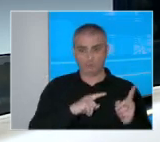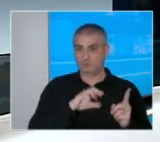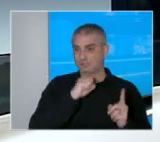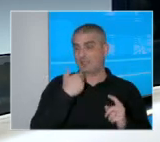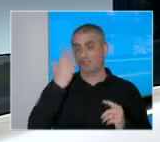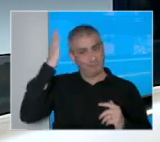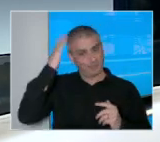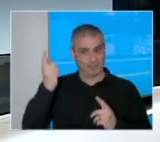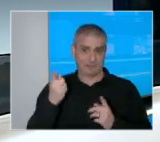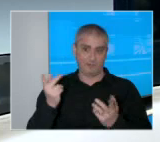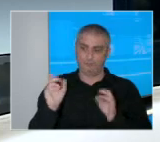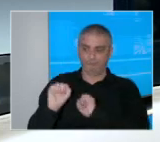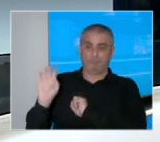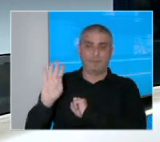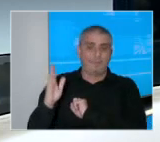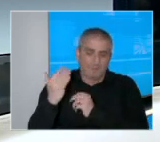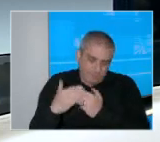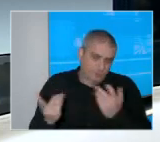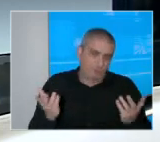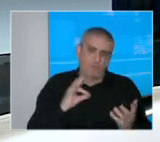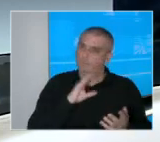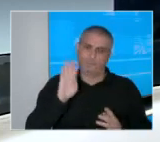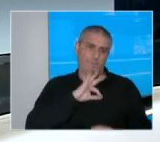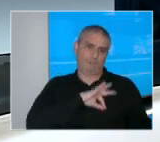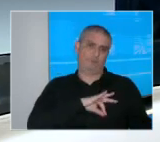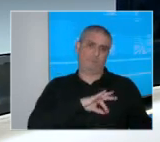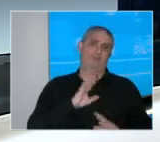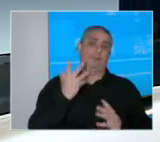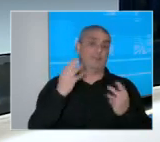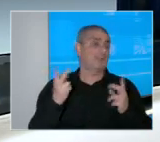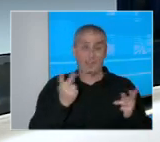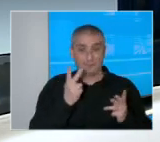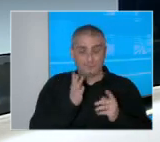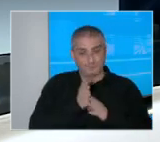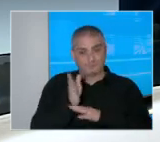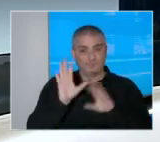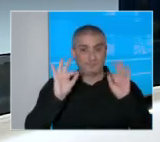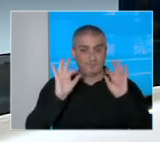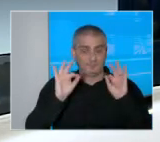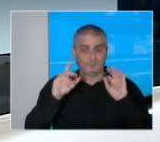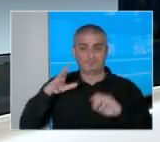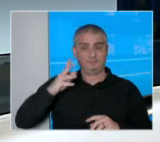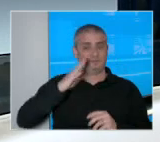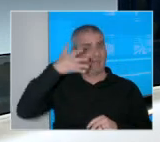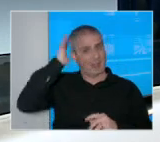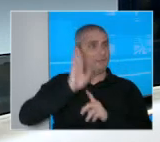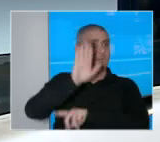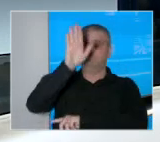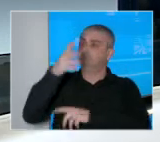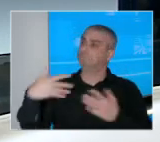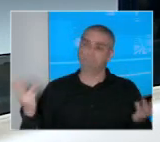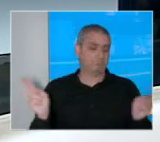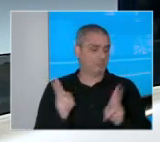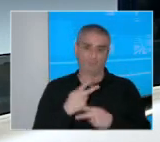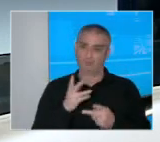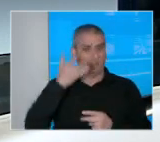יתאר איך בנט ידבק לנתניהו, ובזה הם משרתים את נתניהו, כי ברגע שהם יהיו לכיוון העשרה מנדטים, ולפיד ינסוק, אז אתה לא רואה שום